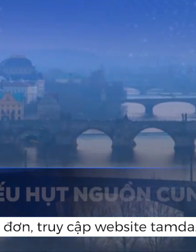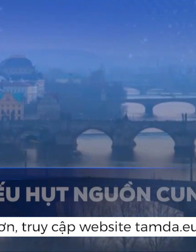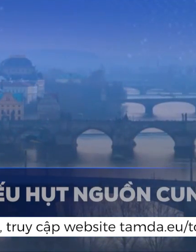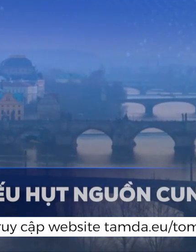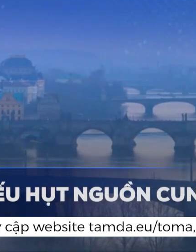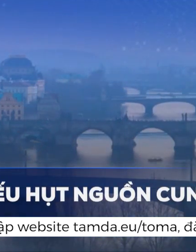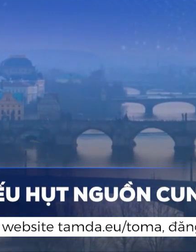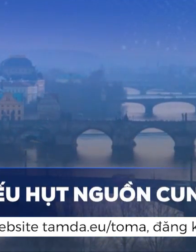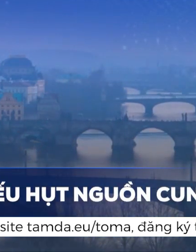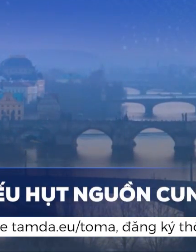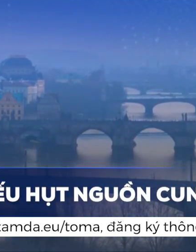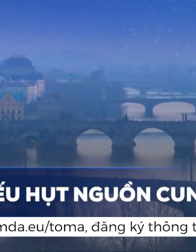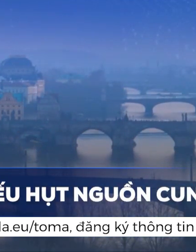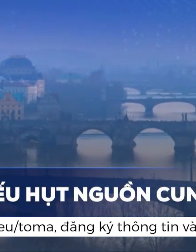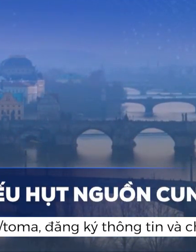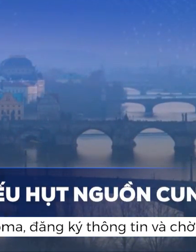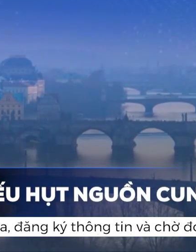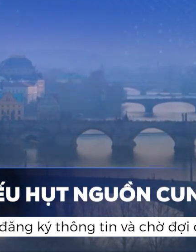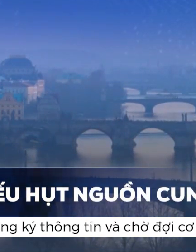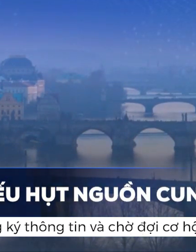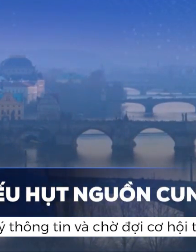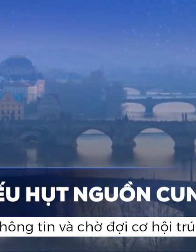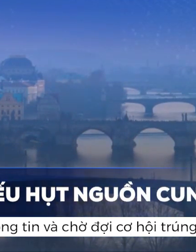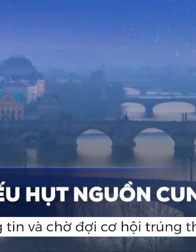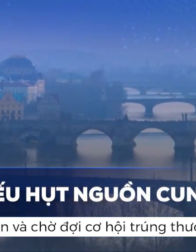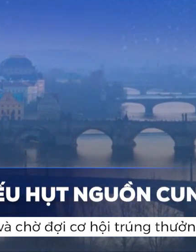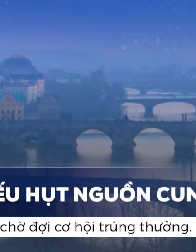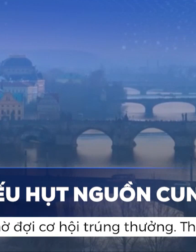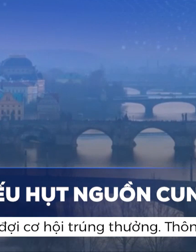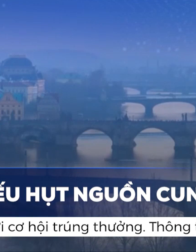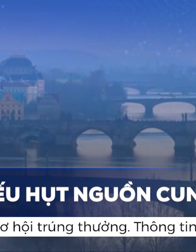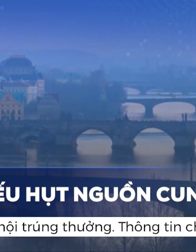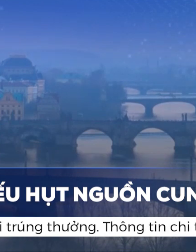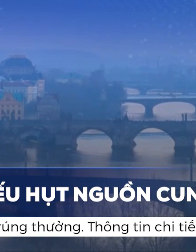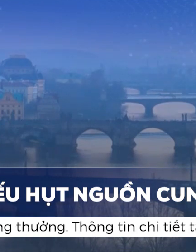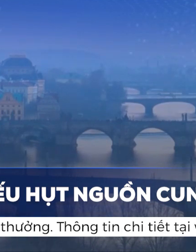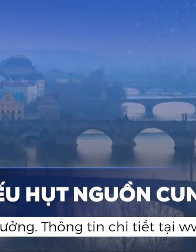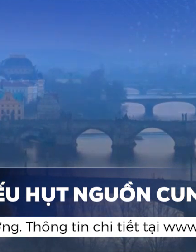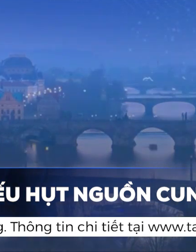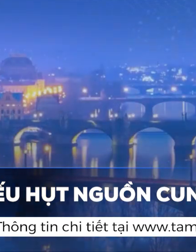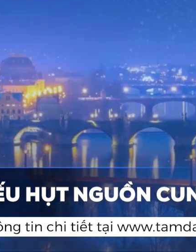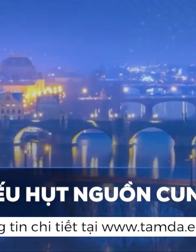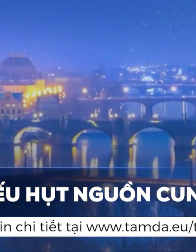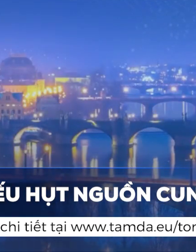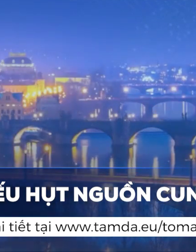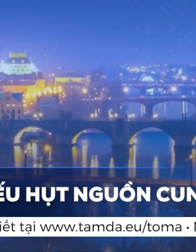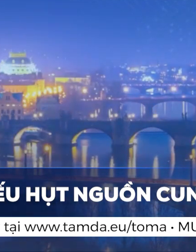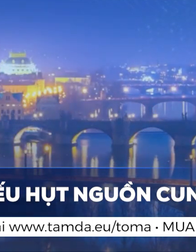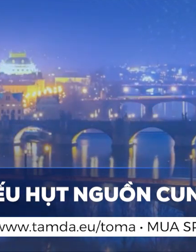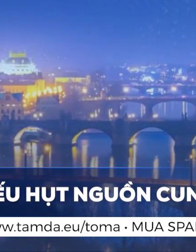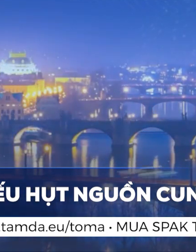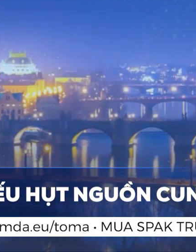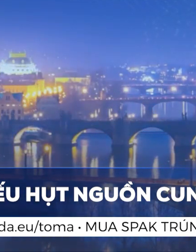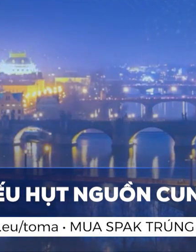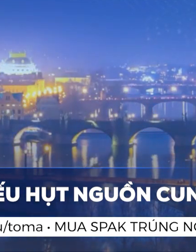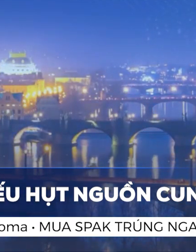hiện tại ở các hiệu thuốc trên toàn séc thường bị thiếu một số loại thuốc và tình trạng này không phải chỉ mới xuất hiện mới đây. Một số thuốc có thể sử